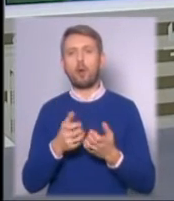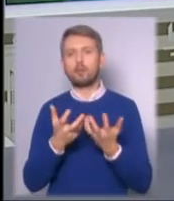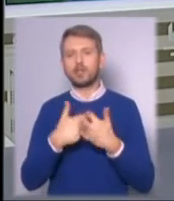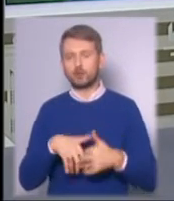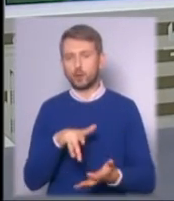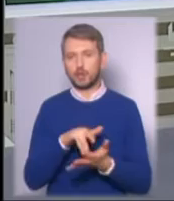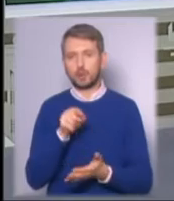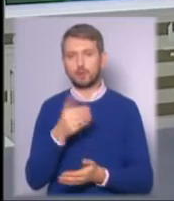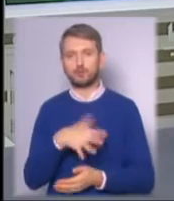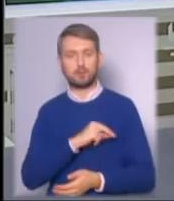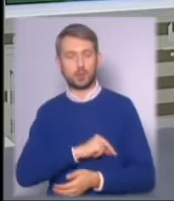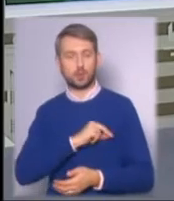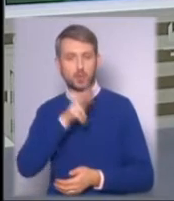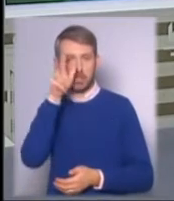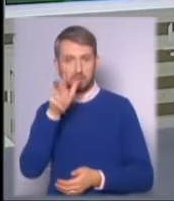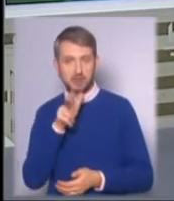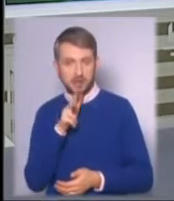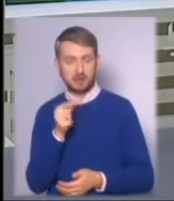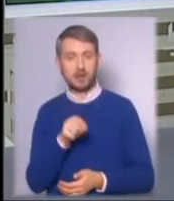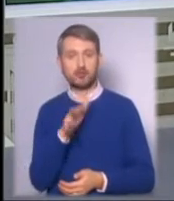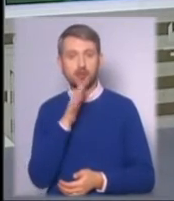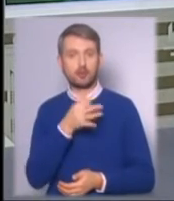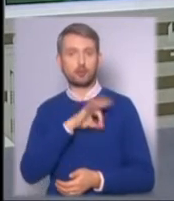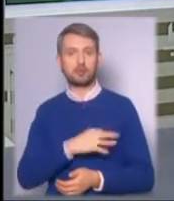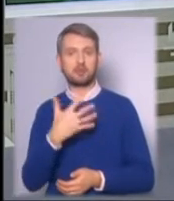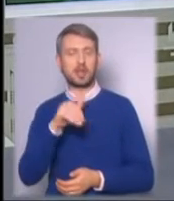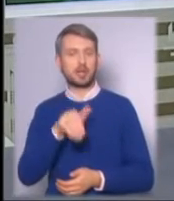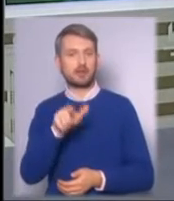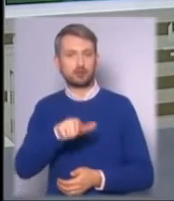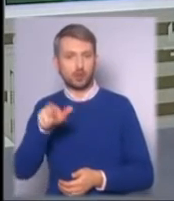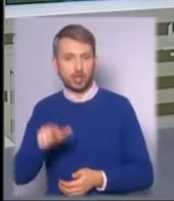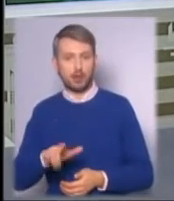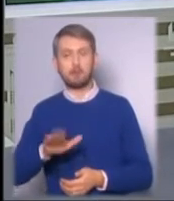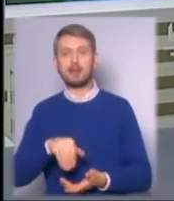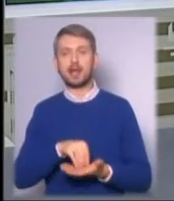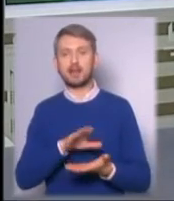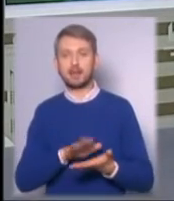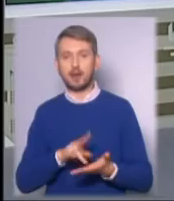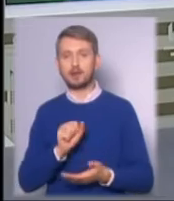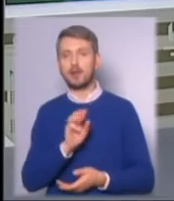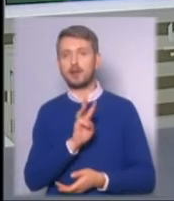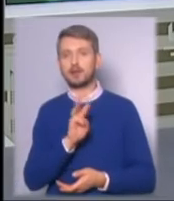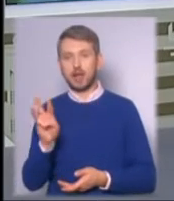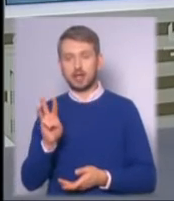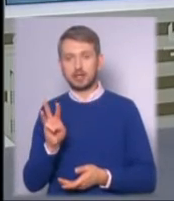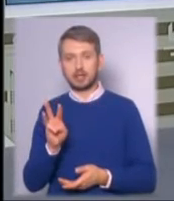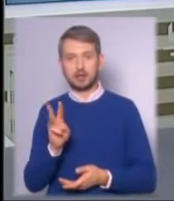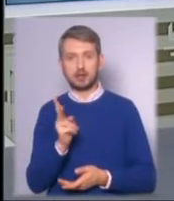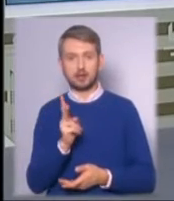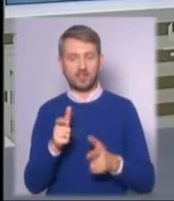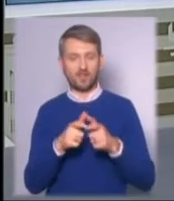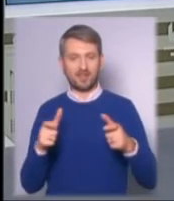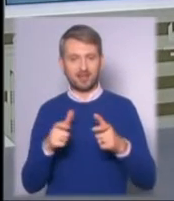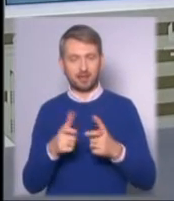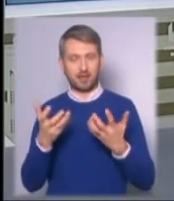працює вже 3 місяці, і за цей час ним скористалося 50 тисяч людей. Після реєстрації на сайті квитанції автоматично надходитимуть